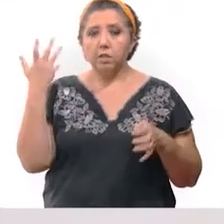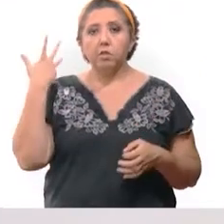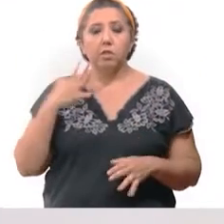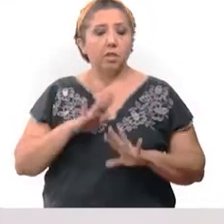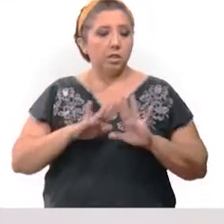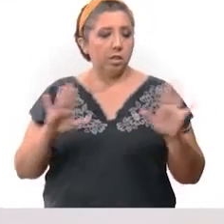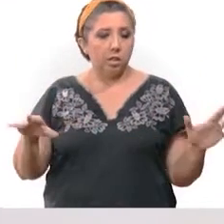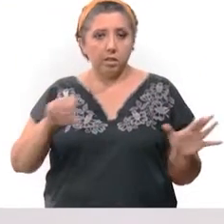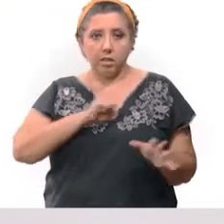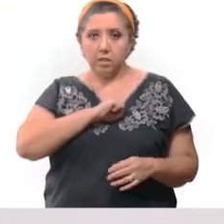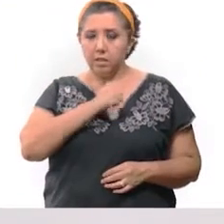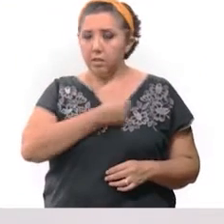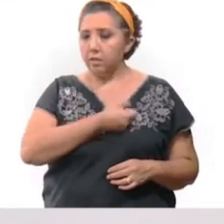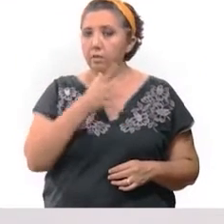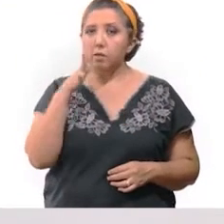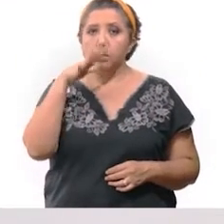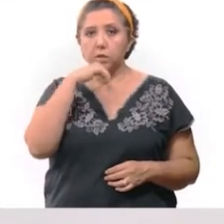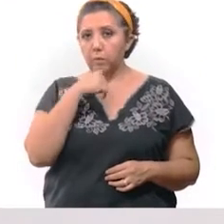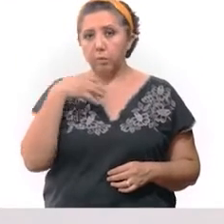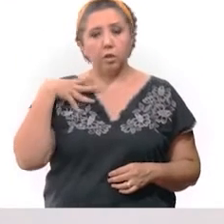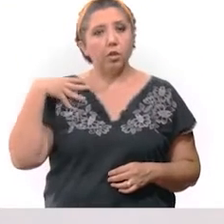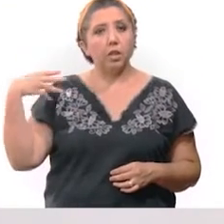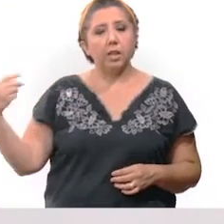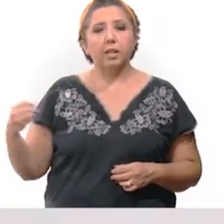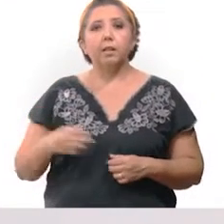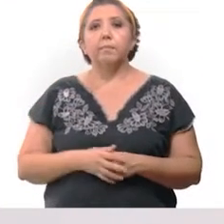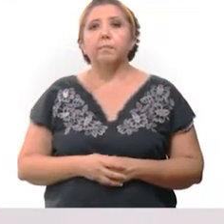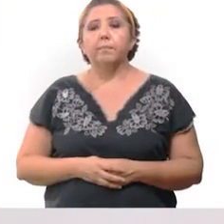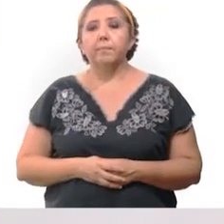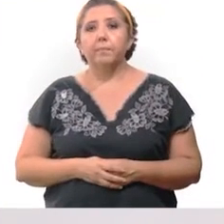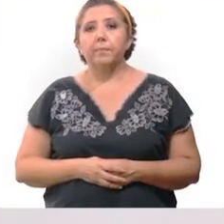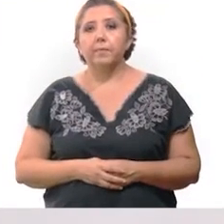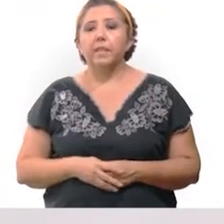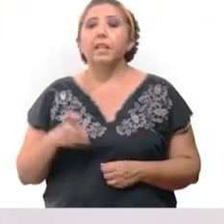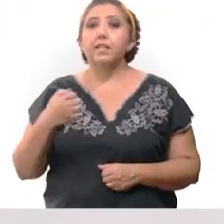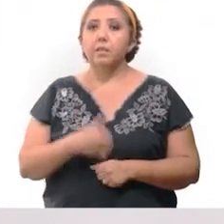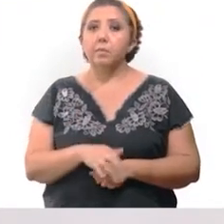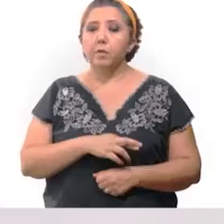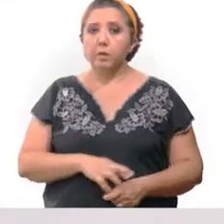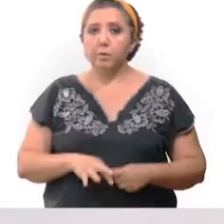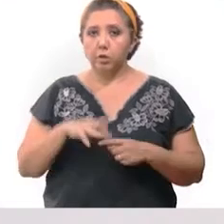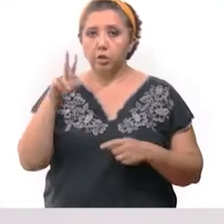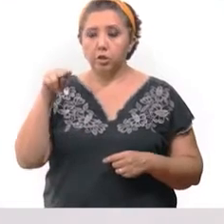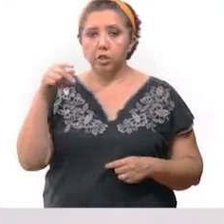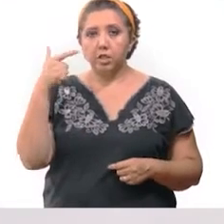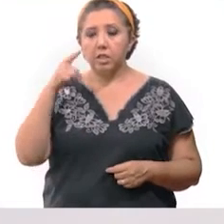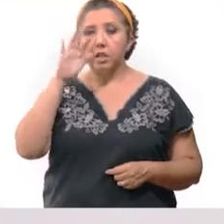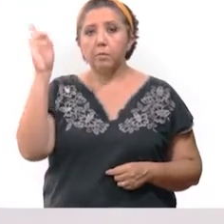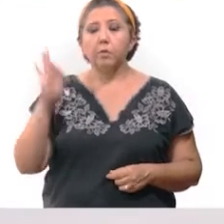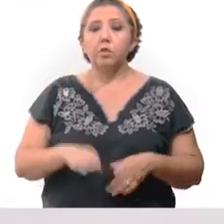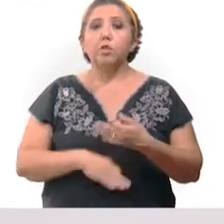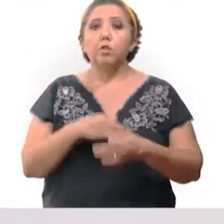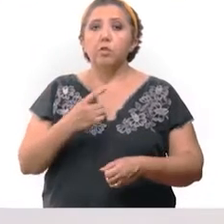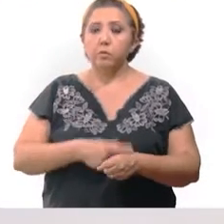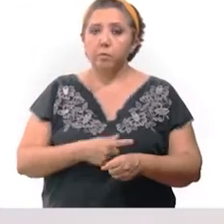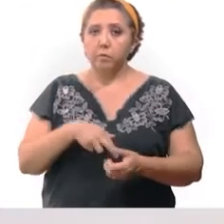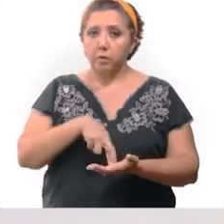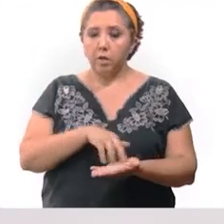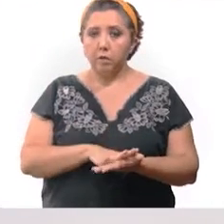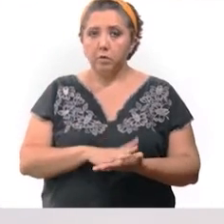uzka progreso, tek itimuku, i tisimieti yaskukul, i chile 36.157 maks o guzai lekohanil tio,